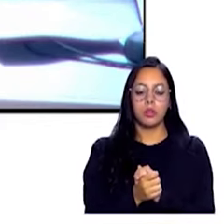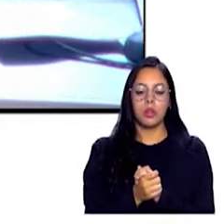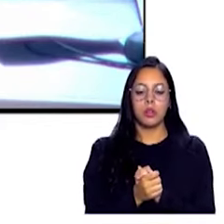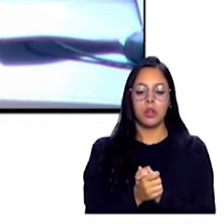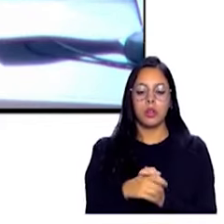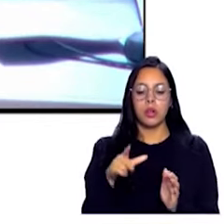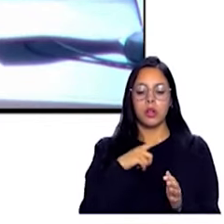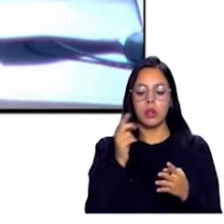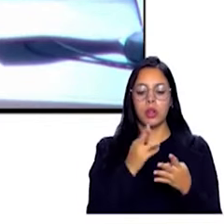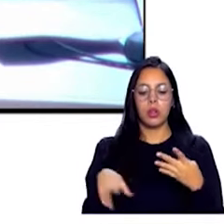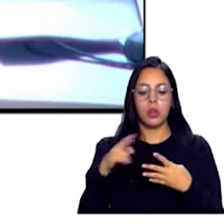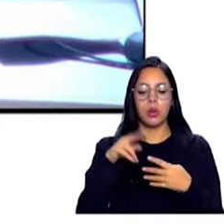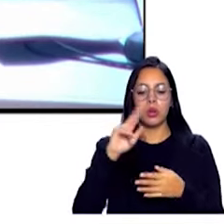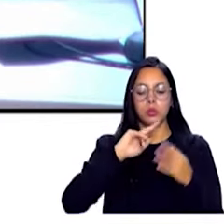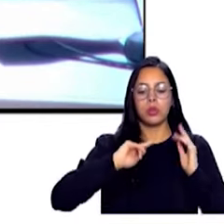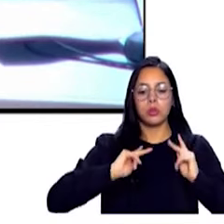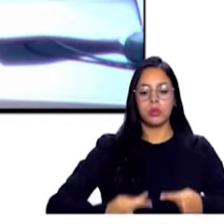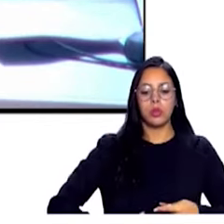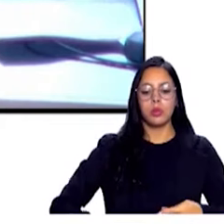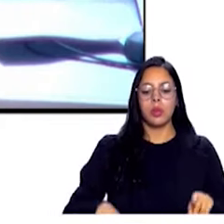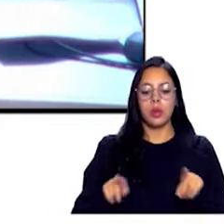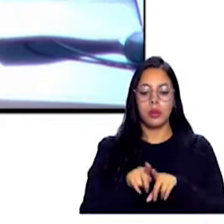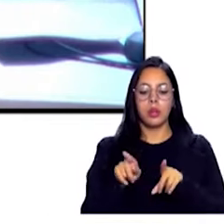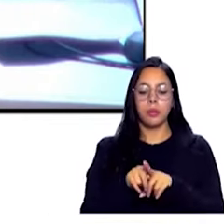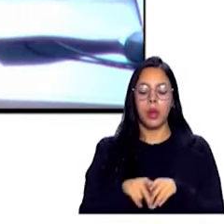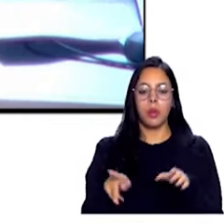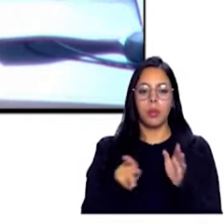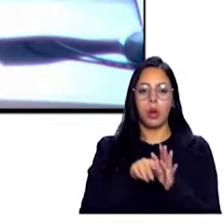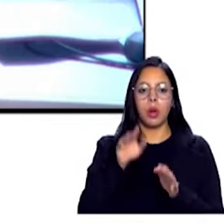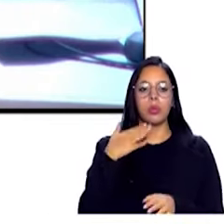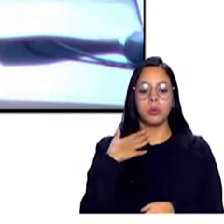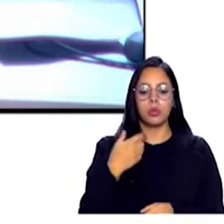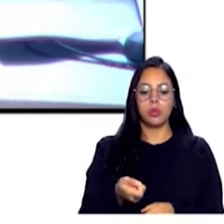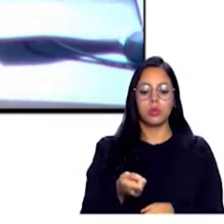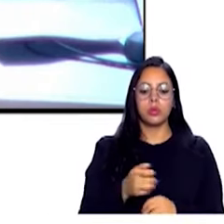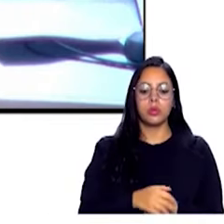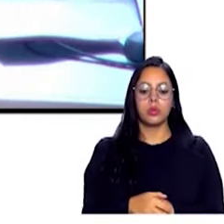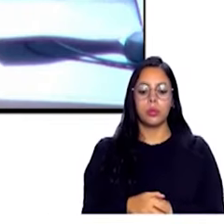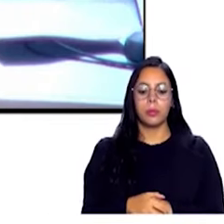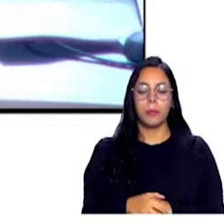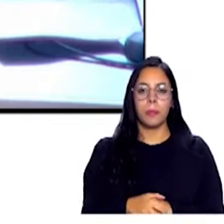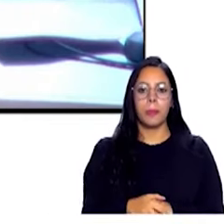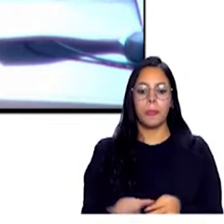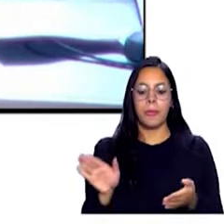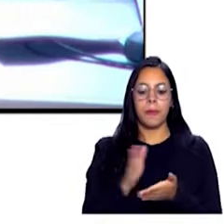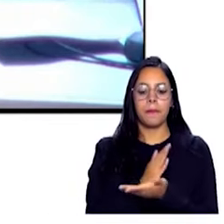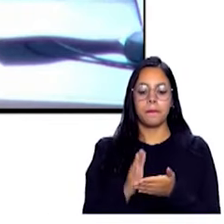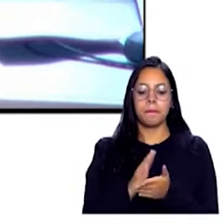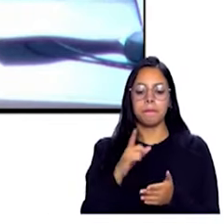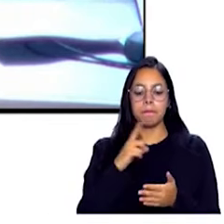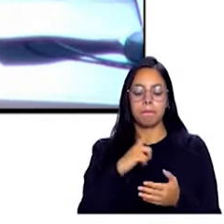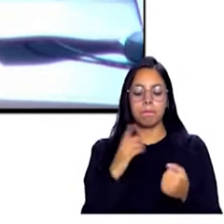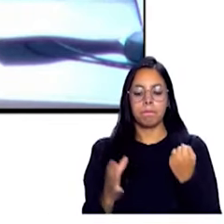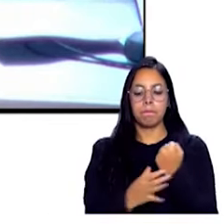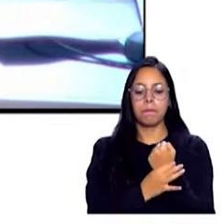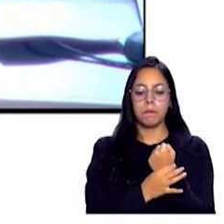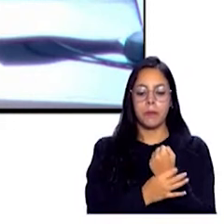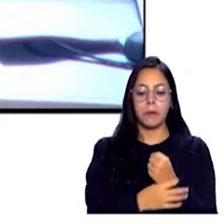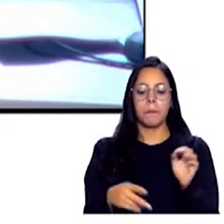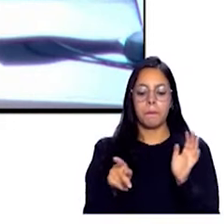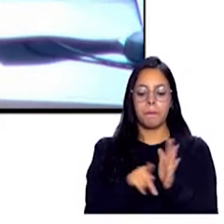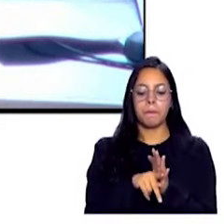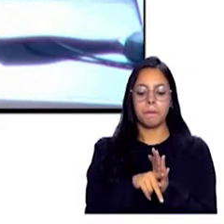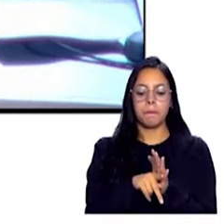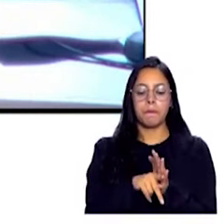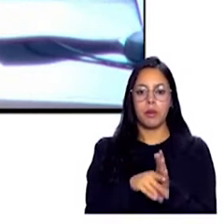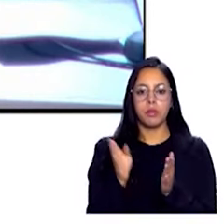réguliers à la cour de cassation sont des moyens d'assurer un filtrage Plus efficace mais surtout ce que l'on